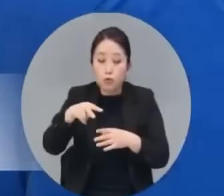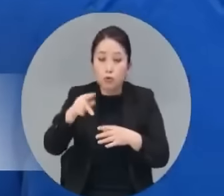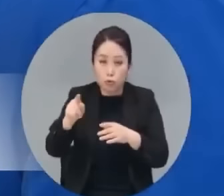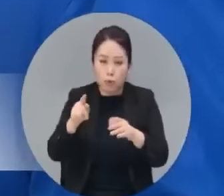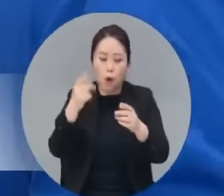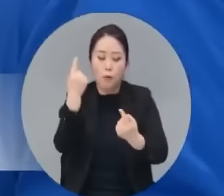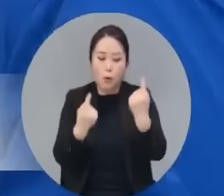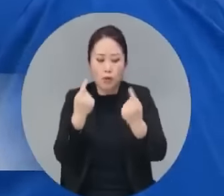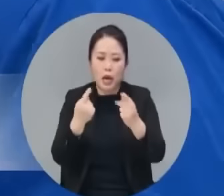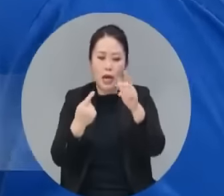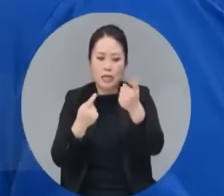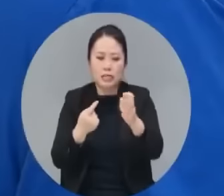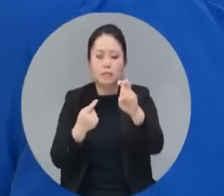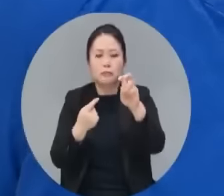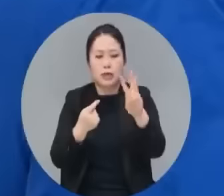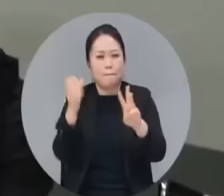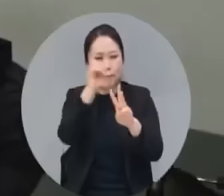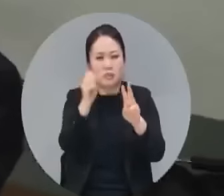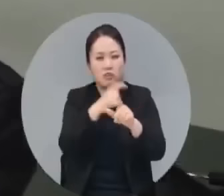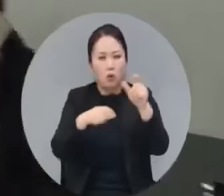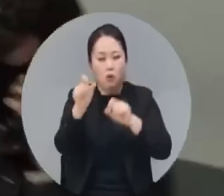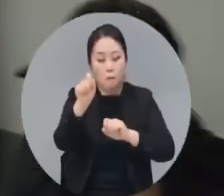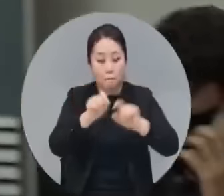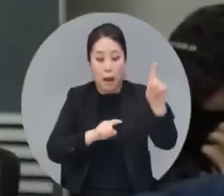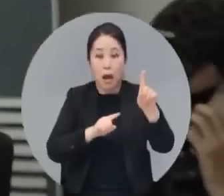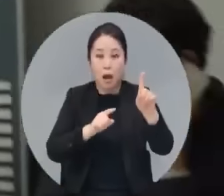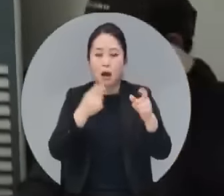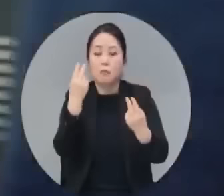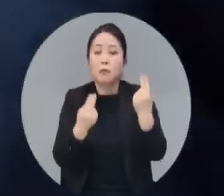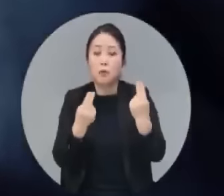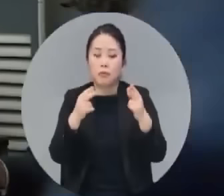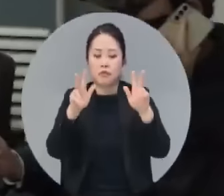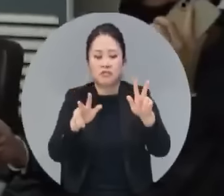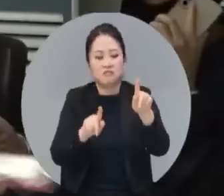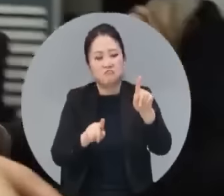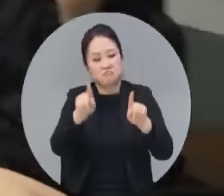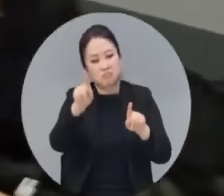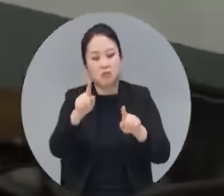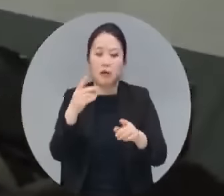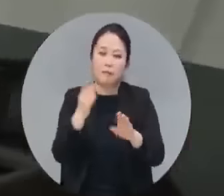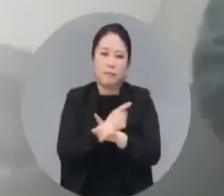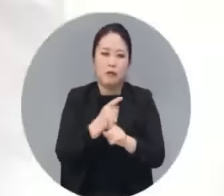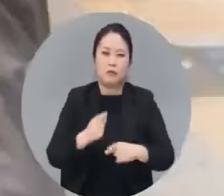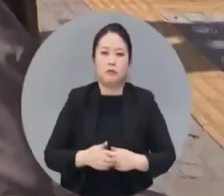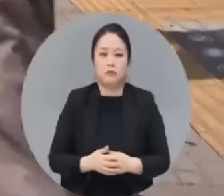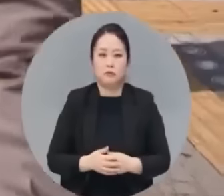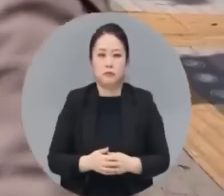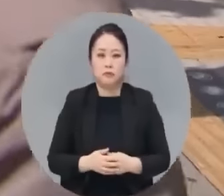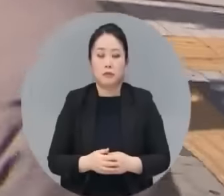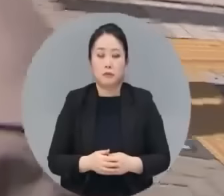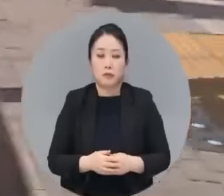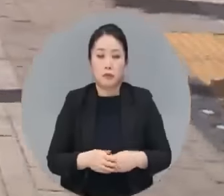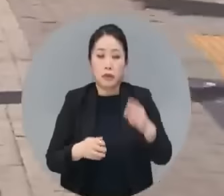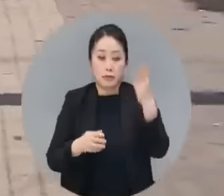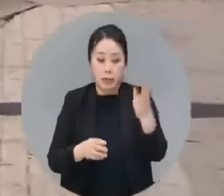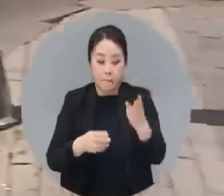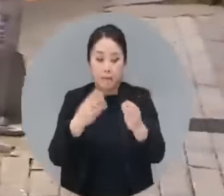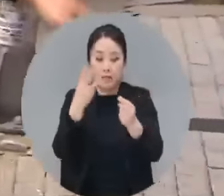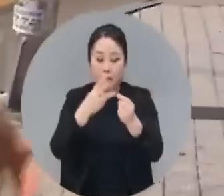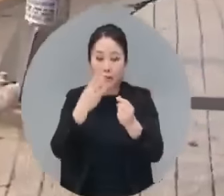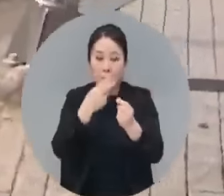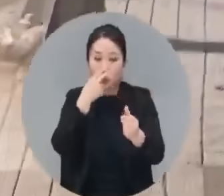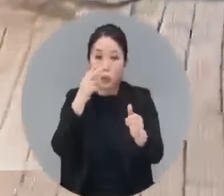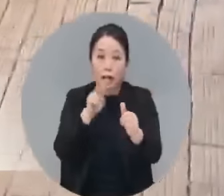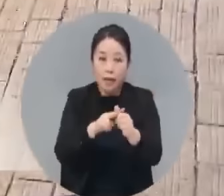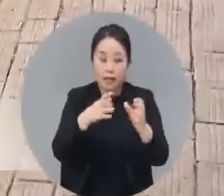23.3% 포인트 차이로 우세를 보였던 것과 비교하면 상황이 크게 달라졌습니다 삼선의 도전하는